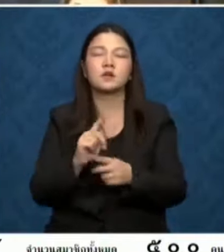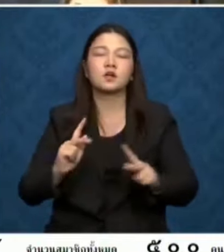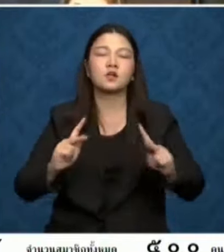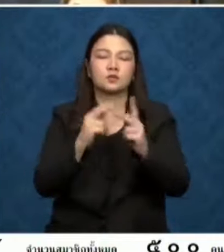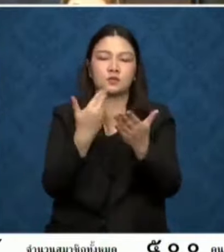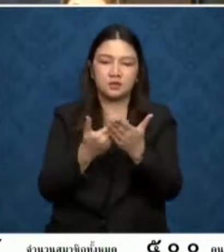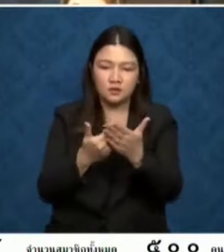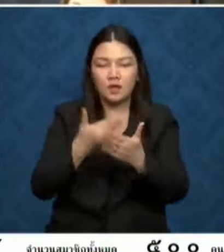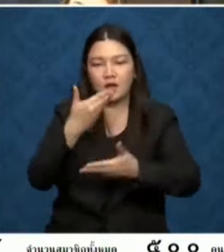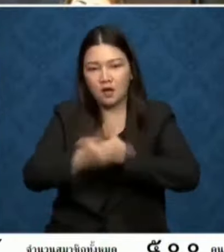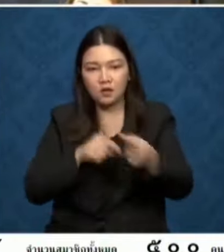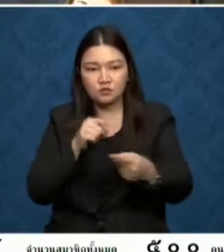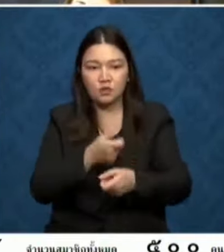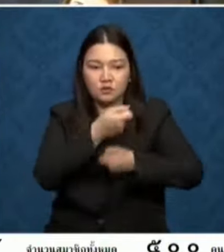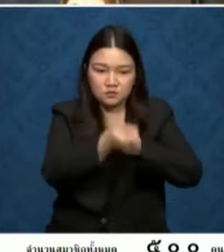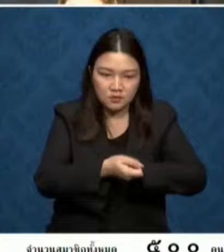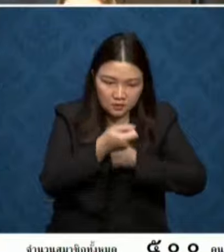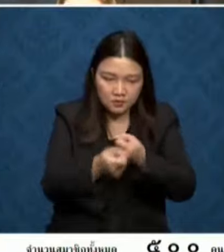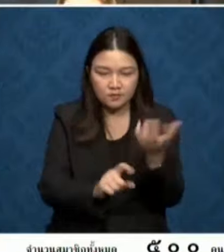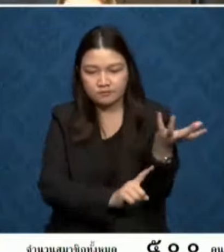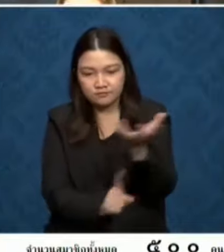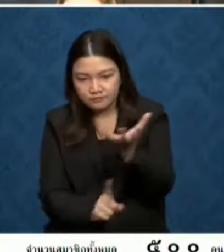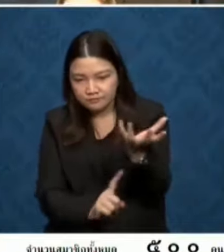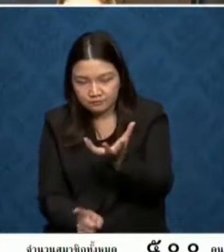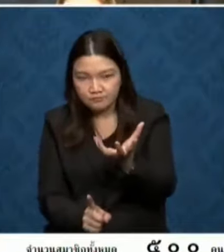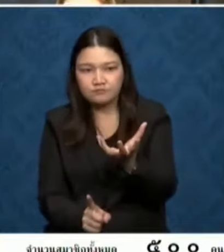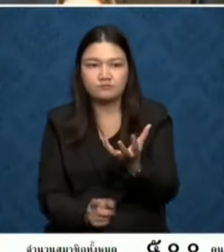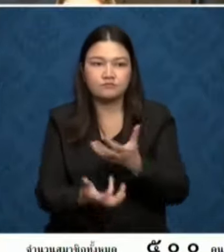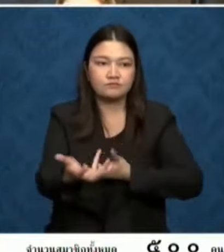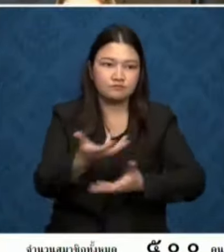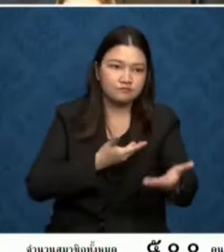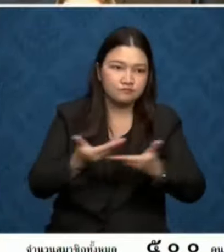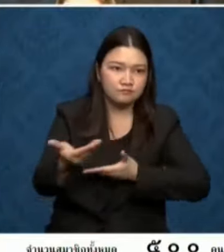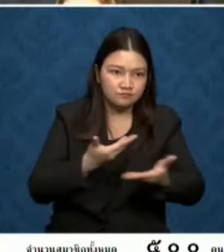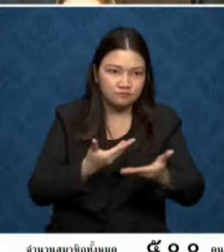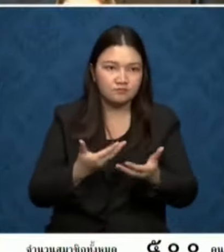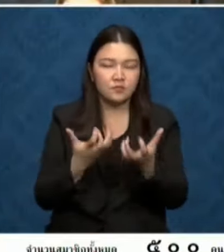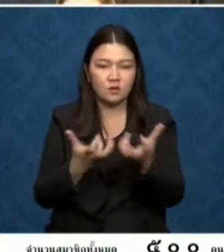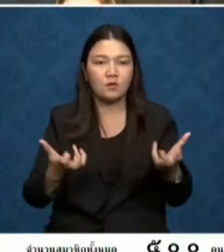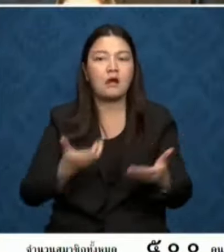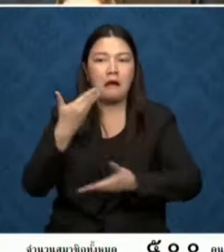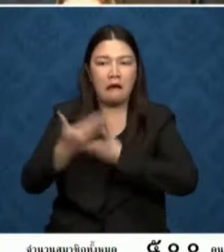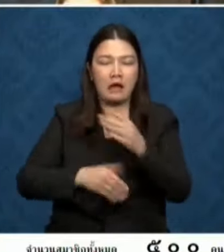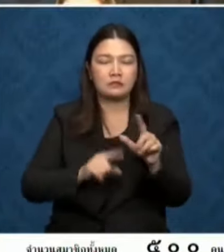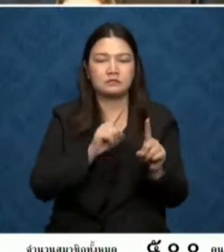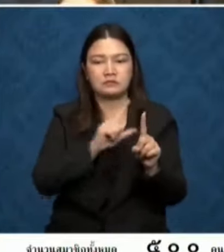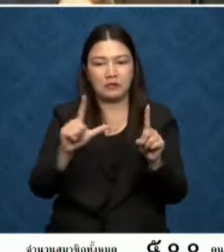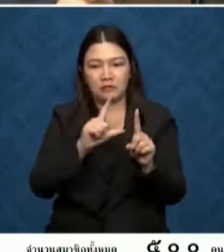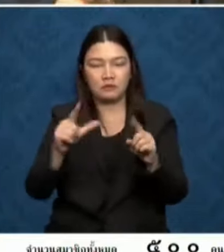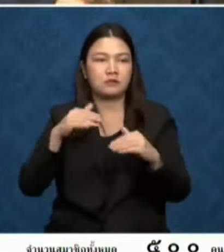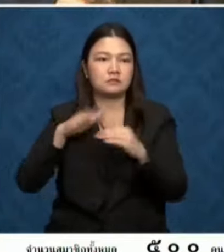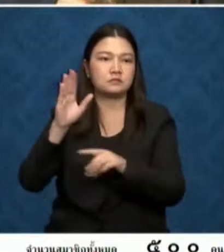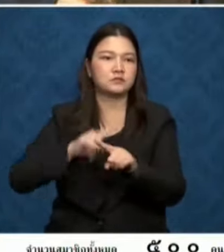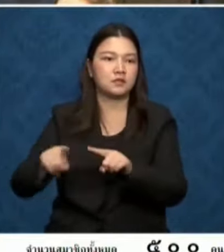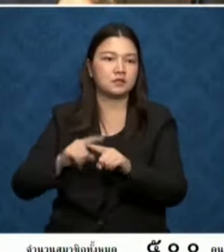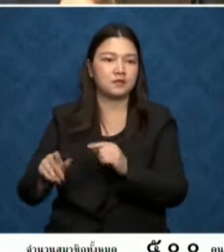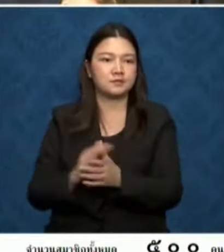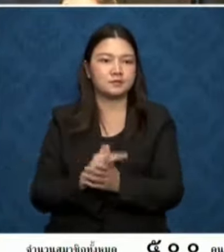กไหมครับแล้วก็เรื่องของตาช่างต่างๆนะครับที่มีการซื้อกันที่มีมูลค่าสูงเป็นล้านแต่วันนี้เอาเอกขออนุญาตนะครับเพราะกระทรว